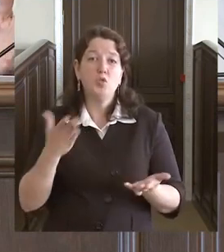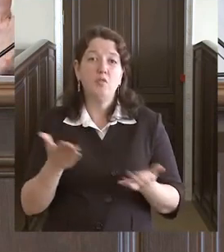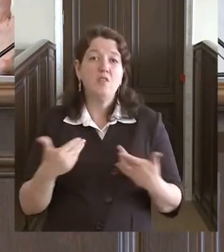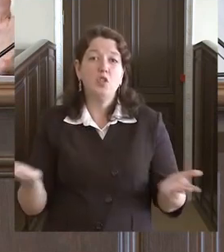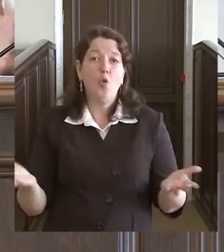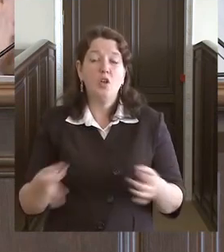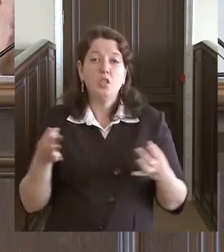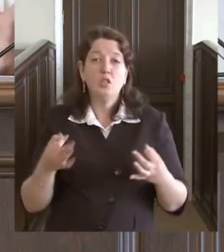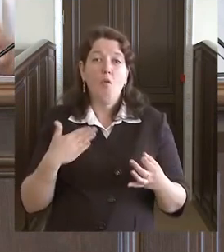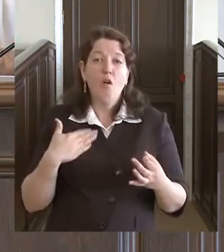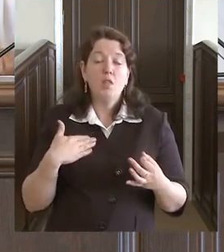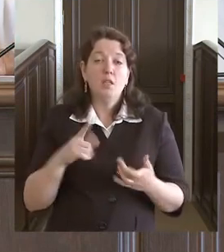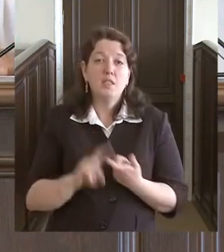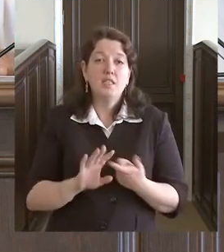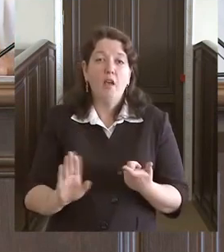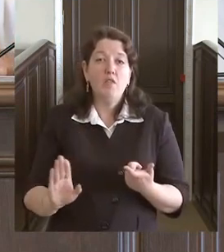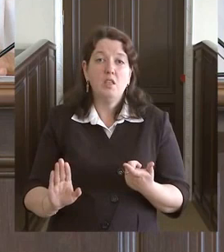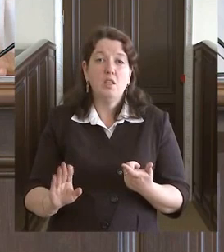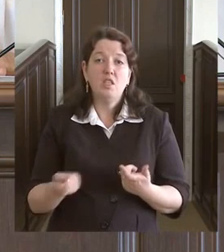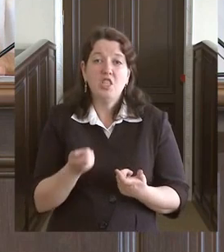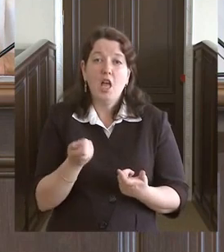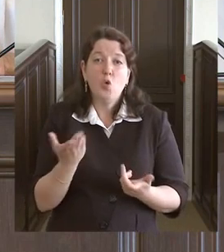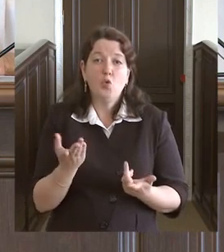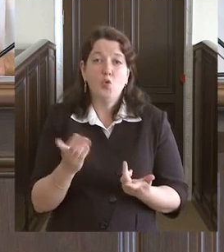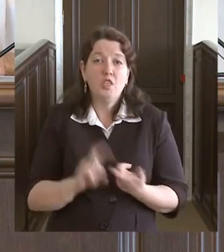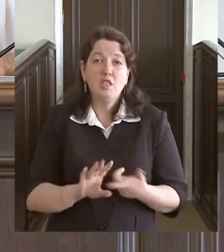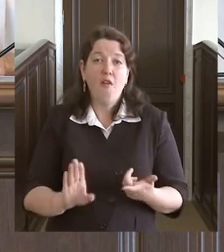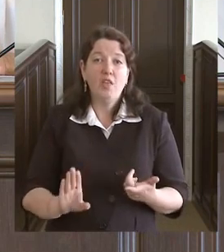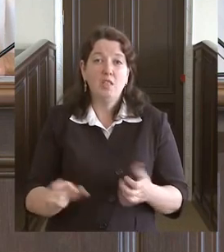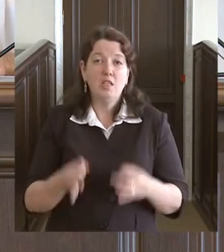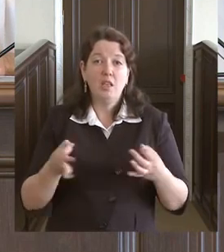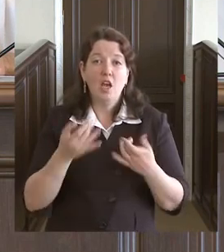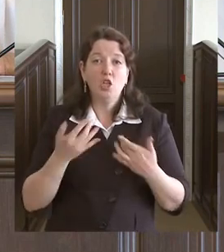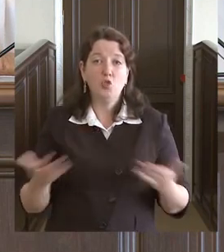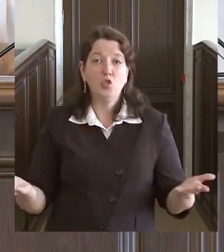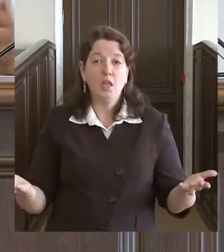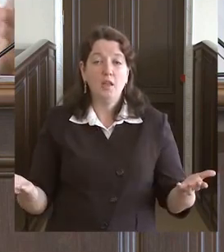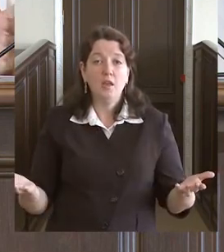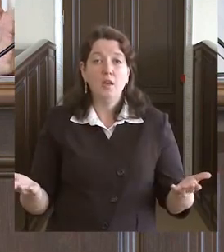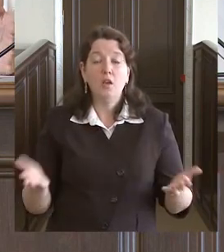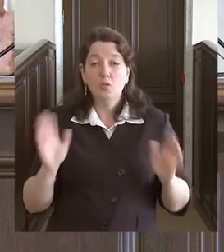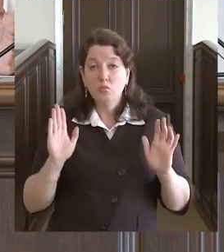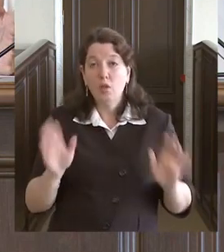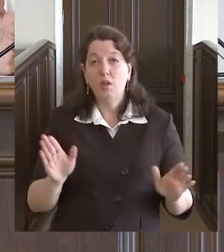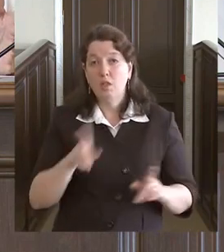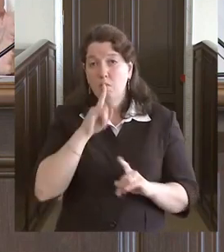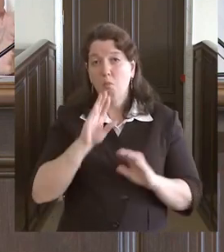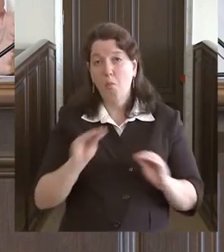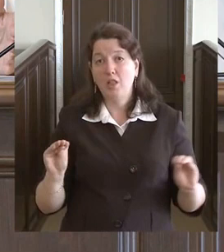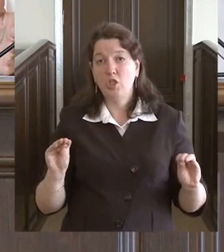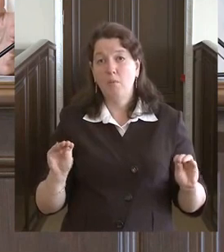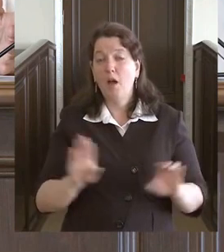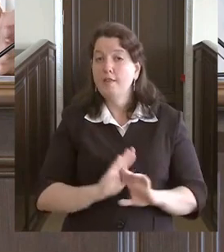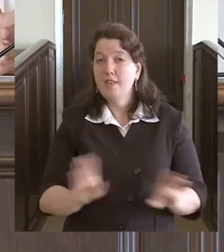ничего от нас не зависит это не на дно йоту эти наши рассуждения ну так помолчи коль не зависит